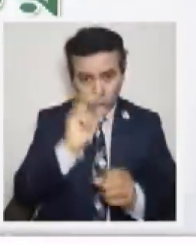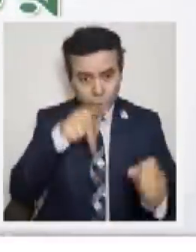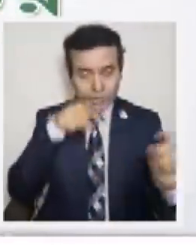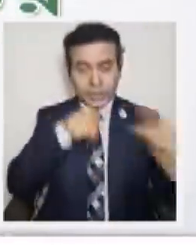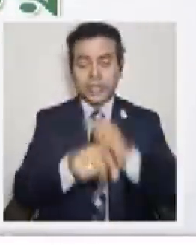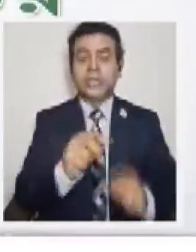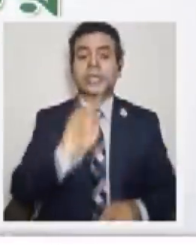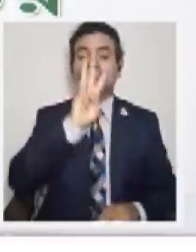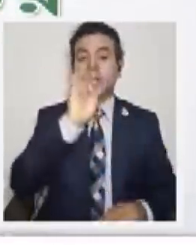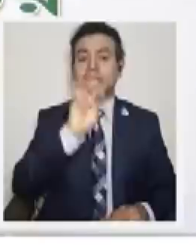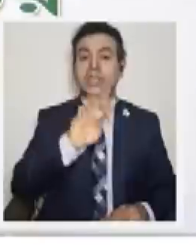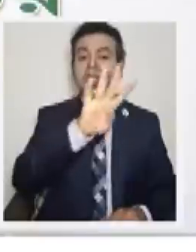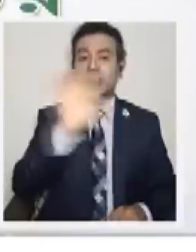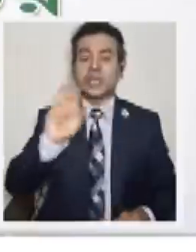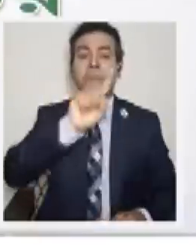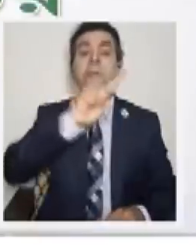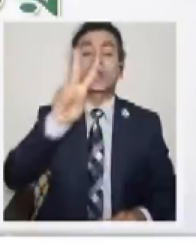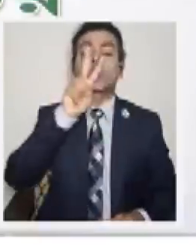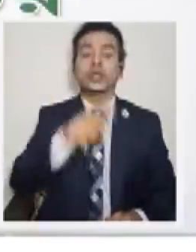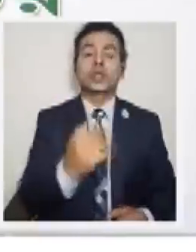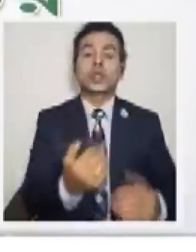16,292টি, এর মধ্যে শনাক্ত হয়েছে